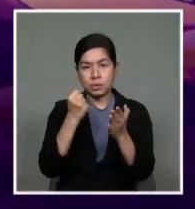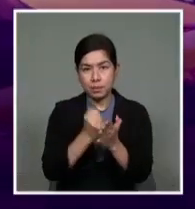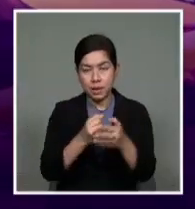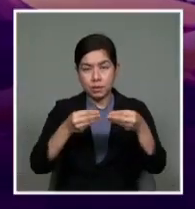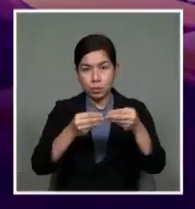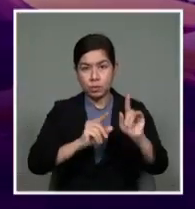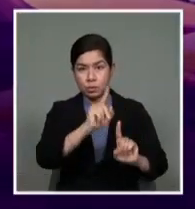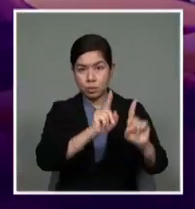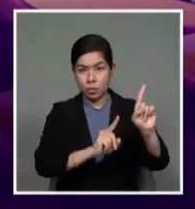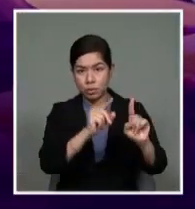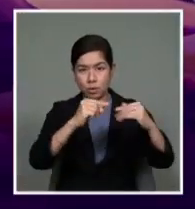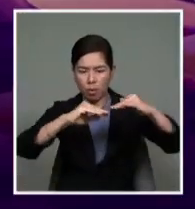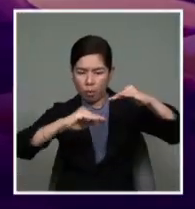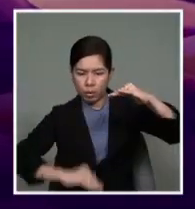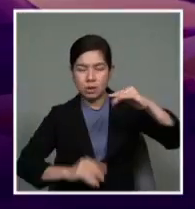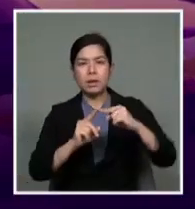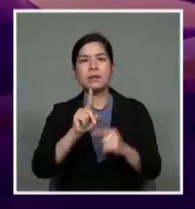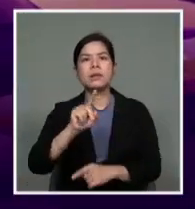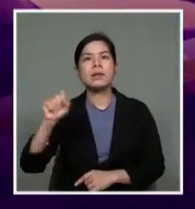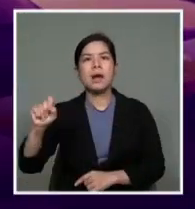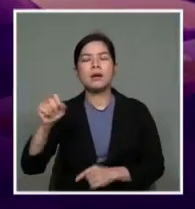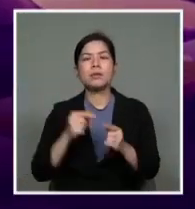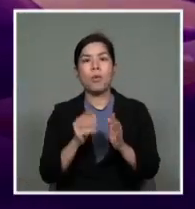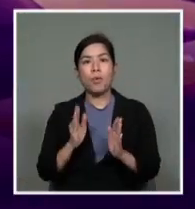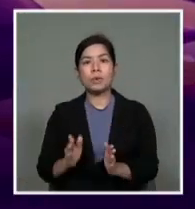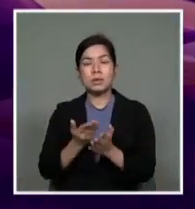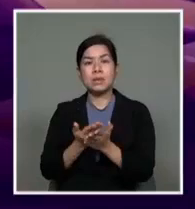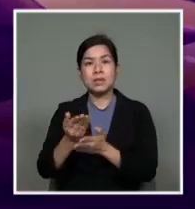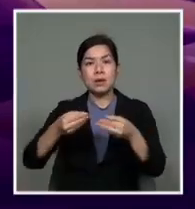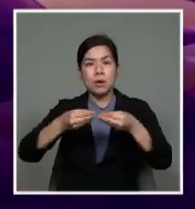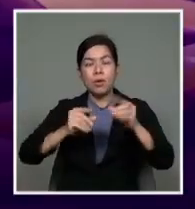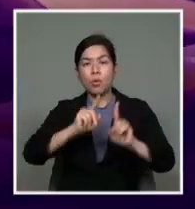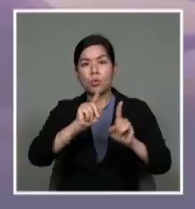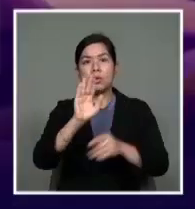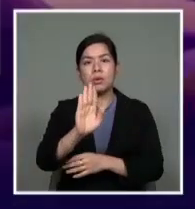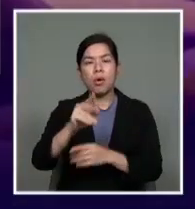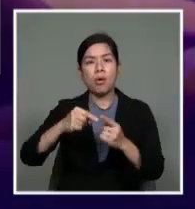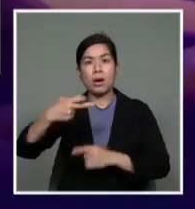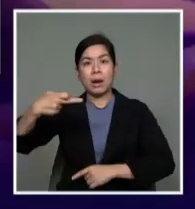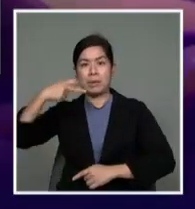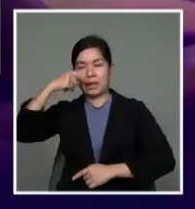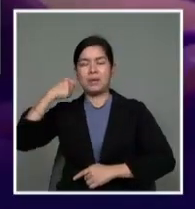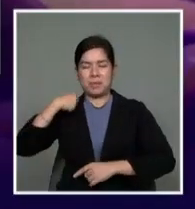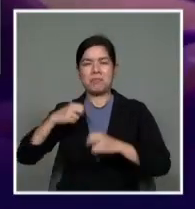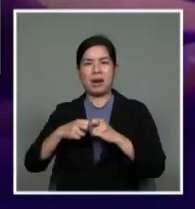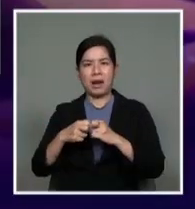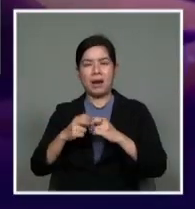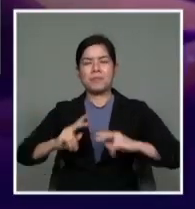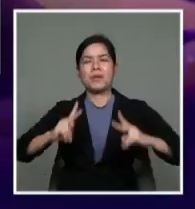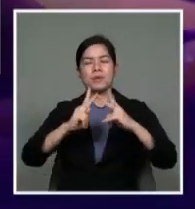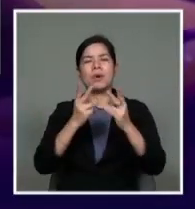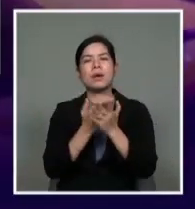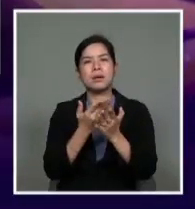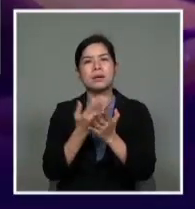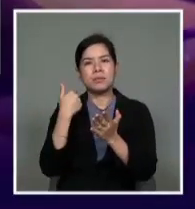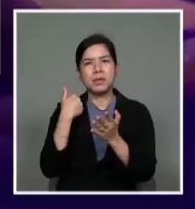ตางค์จะก่อให้เกิดความสูญเสียต่อผู้ถือหุ้นค่ะโดยกระทรวงการคลังถือหุ้นอยู่ประมาณ